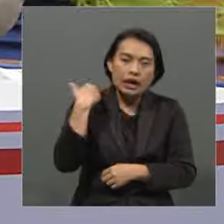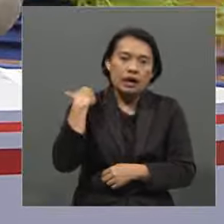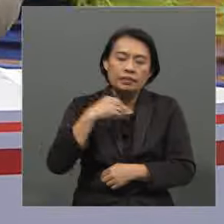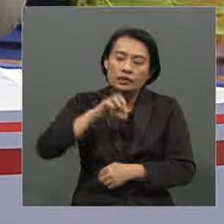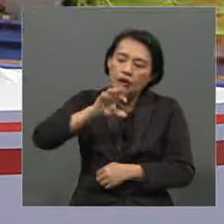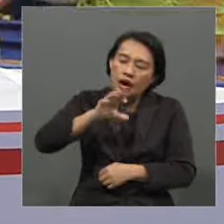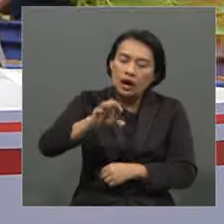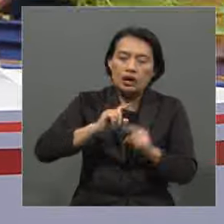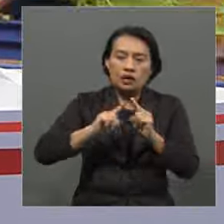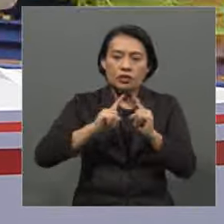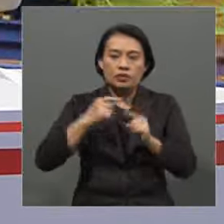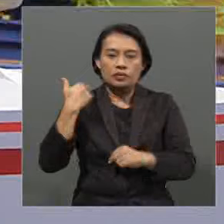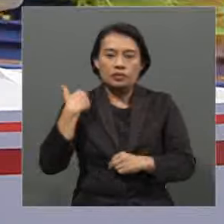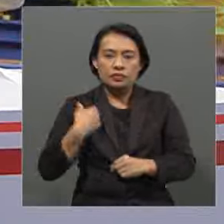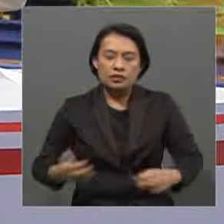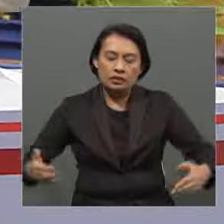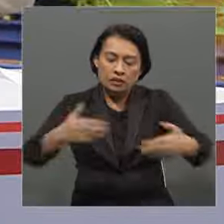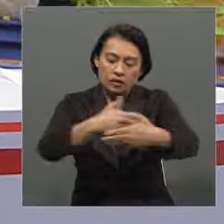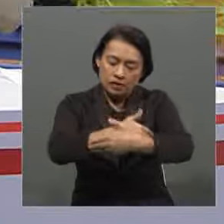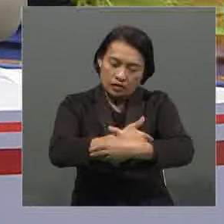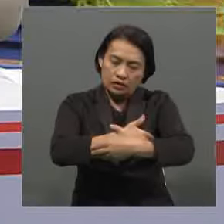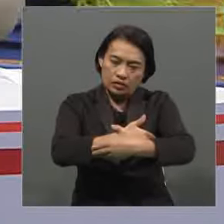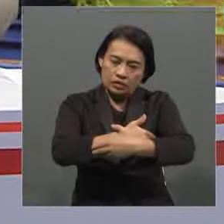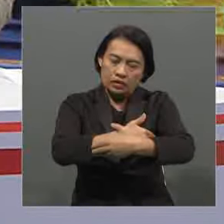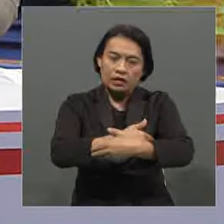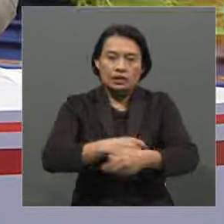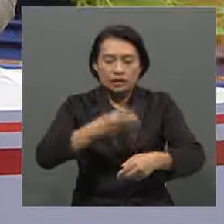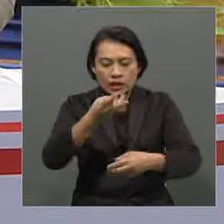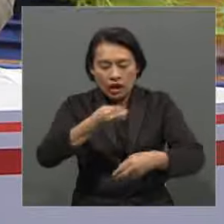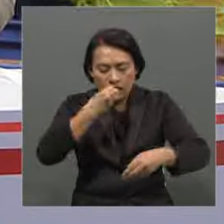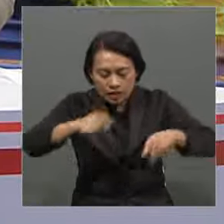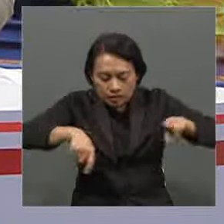ตะโกนเลยเพราะฉะนั้นจะมาถึงตัวกันกอดการกินข้าวด้วยกันเนี่ยเป็นไปไม่ได้นะฮะอ่ะ